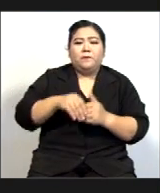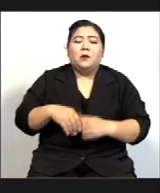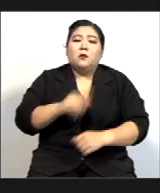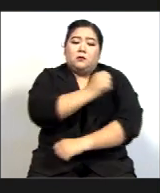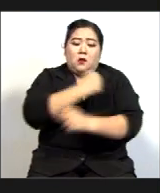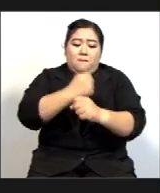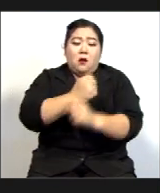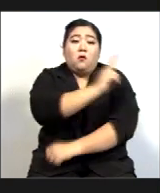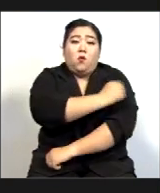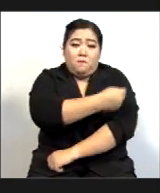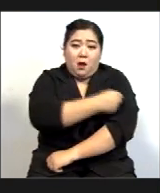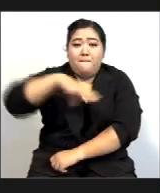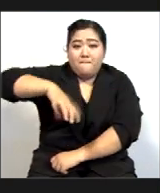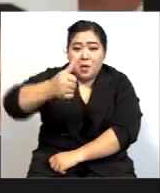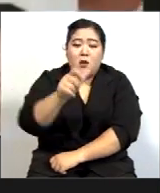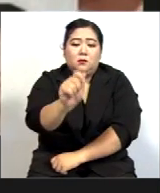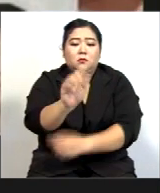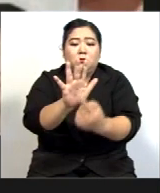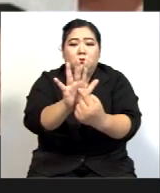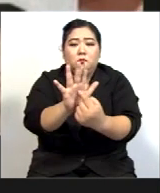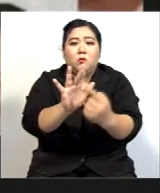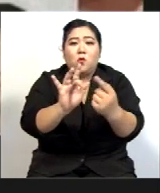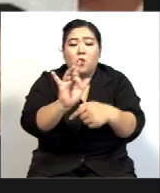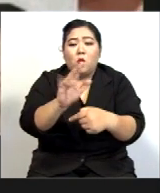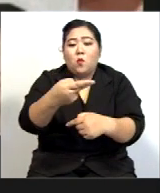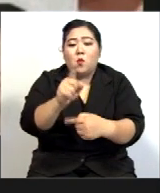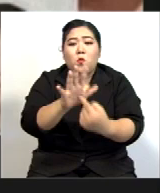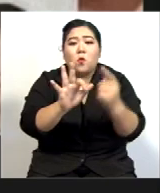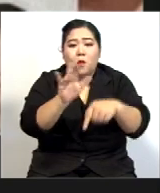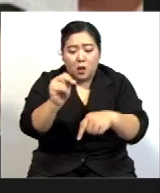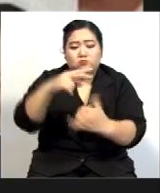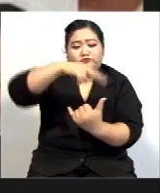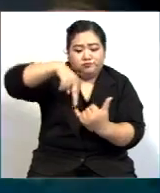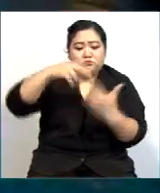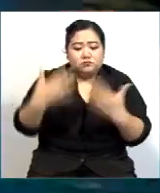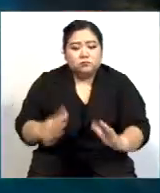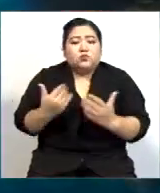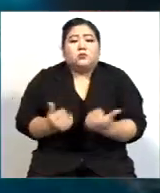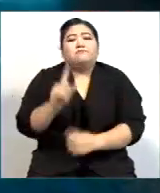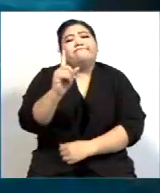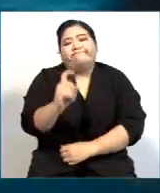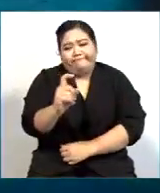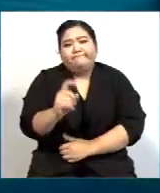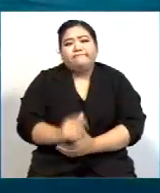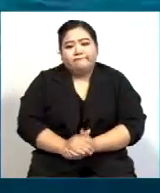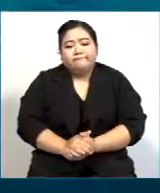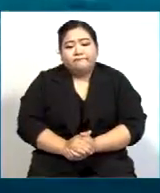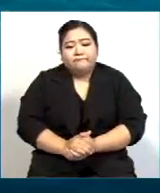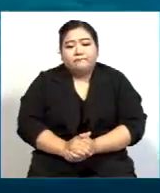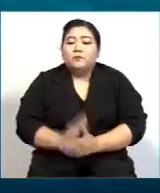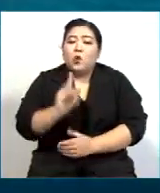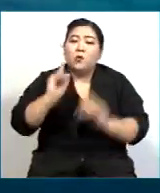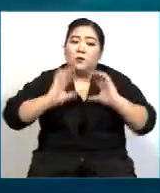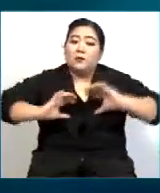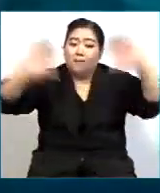นต้องเข้ารับการรักษาและเสียชีวิตในที่สุด ด้านรัฐบาลเอลซัลวาดอร์คุมเข้มเพื่อป้องกันการ